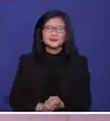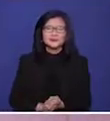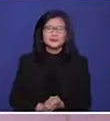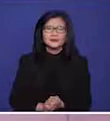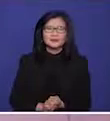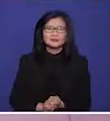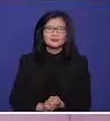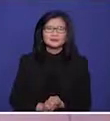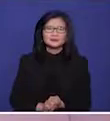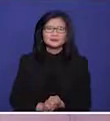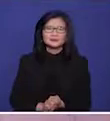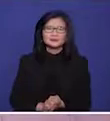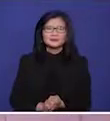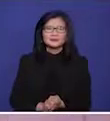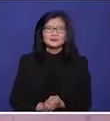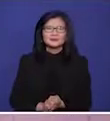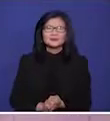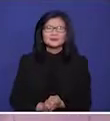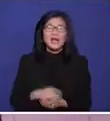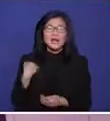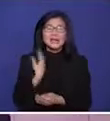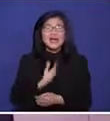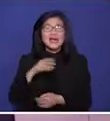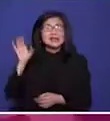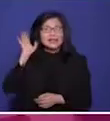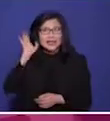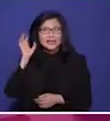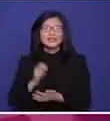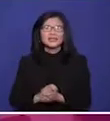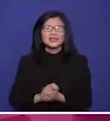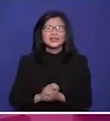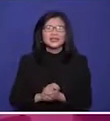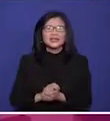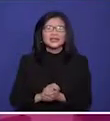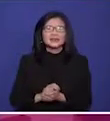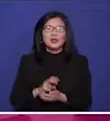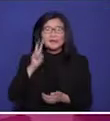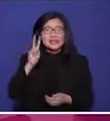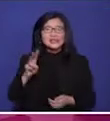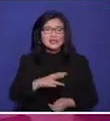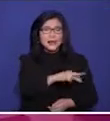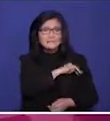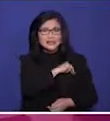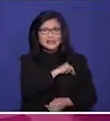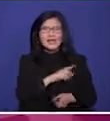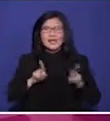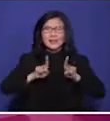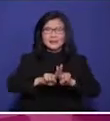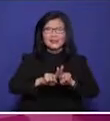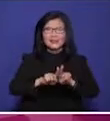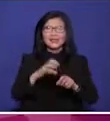Berikutnya, mari kita dengarkan visi dan misi dari pasangan nomor urut